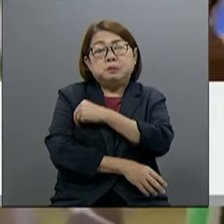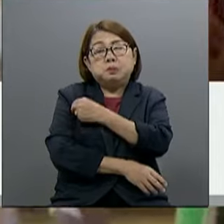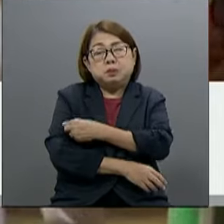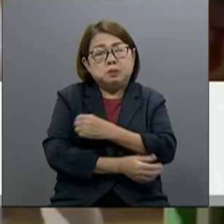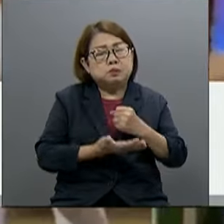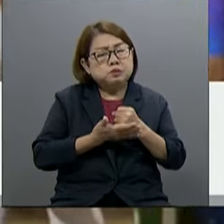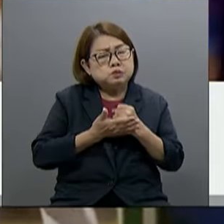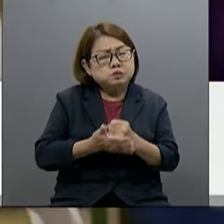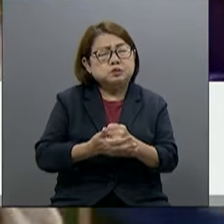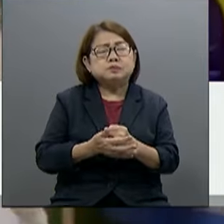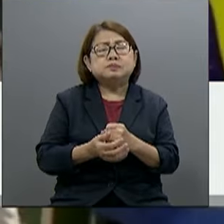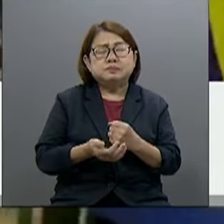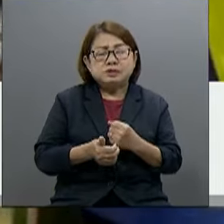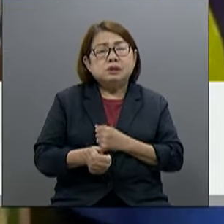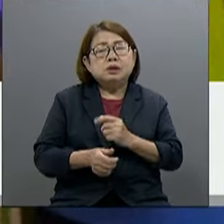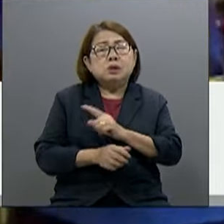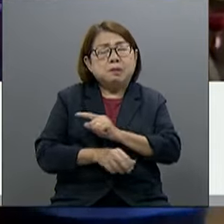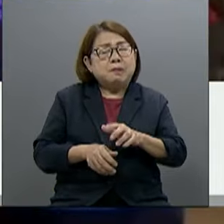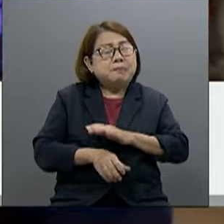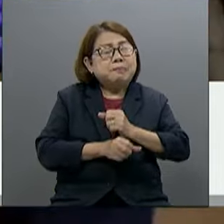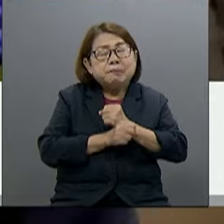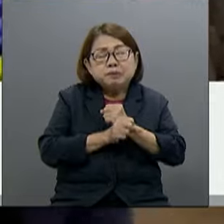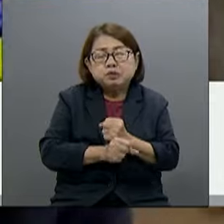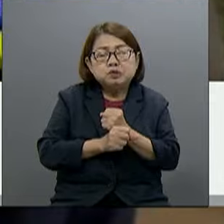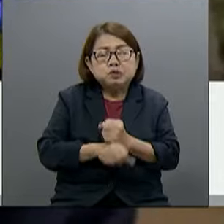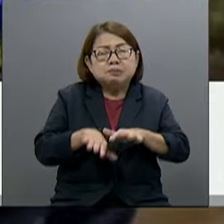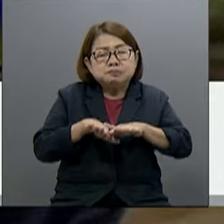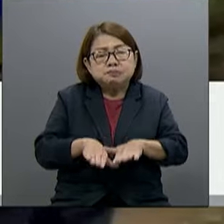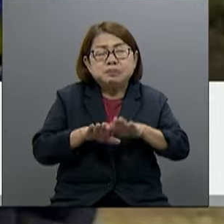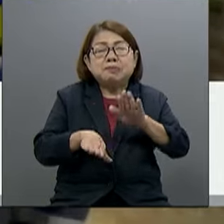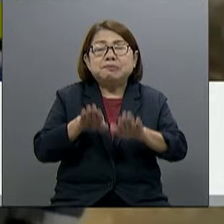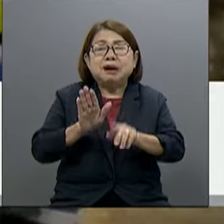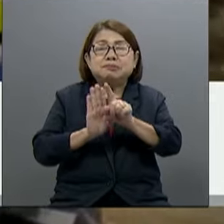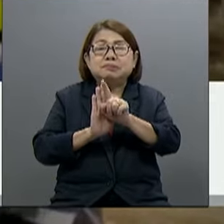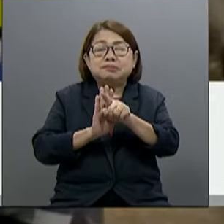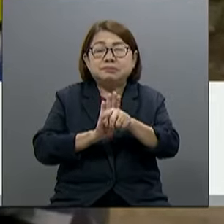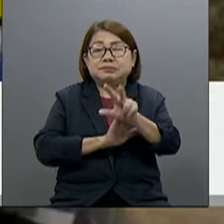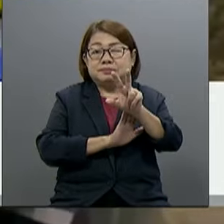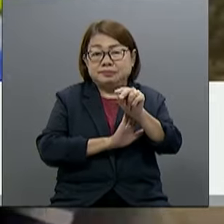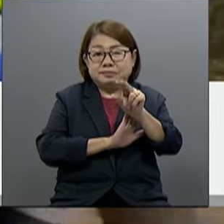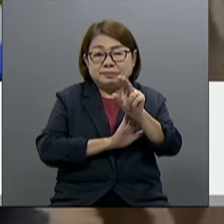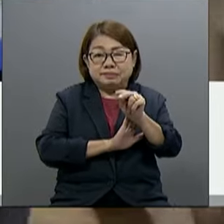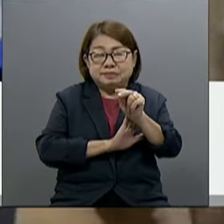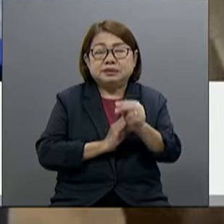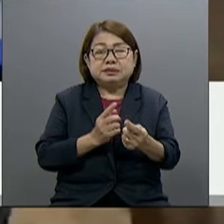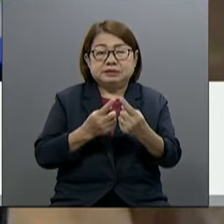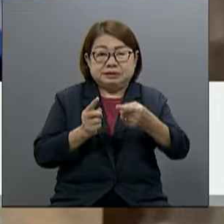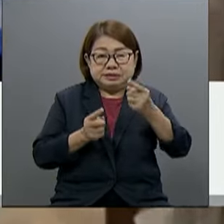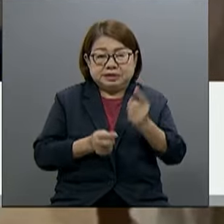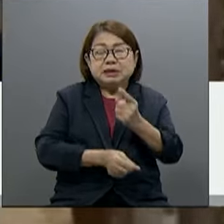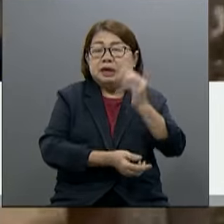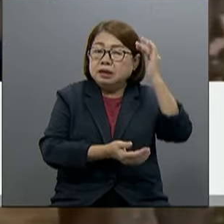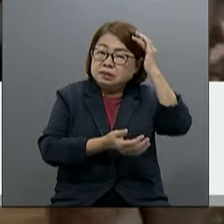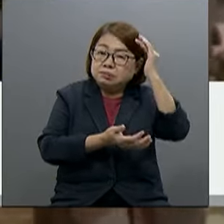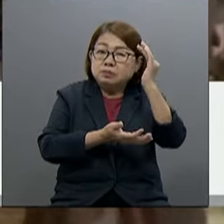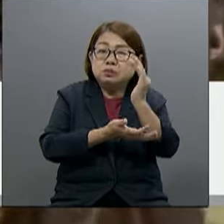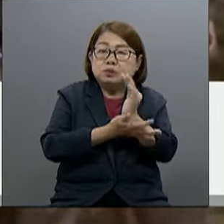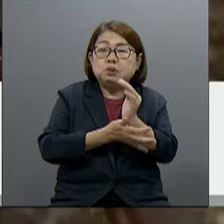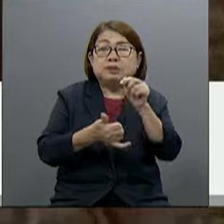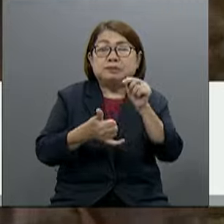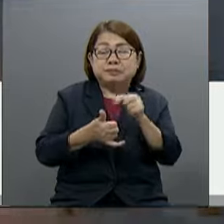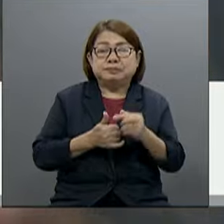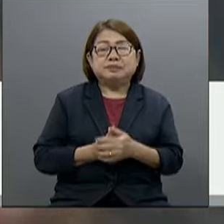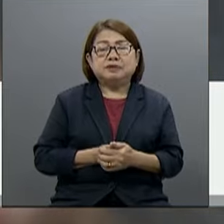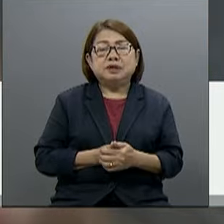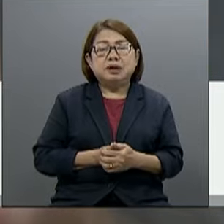เป็นระยะเวลา30นาทีค่ะซึ่งพันตำรวจเอกบัญชาชีวะอิสระกุลนายแพทย์สัญญาบัตร5กลุ่มงานศัลยกรรมโรงพย